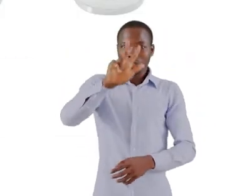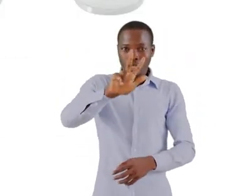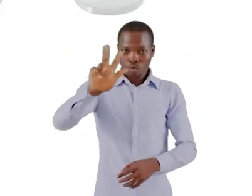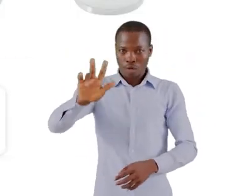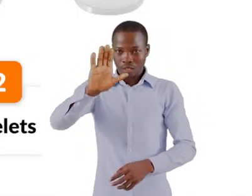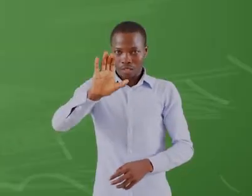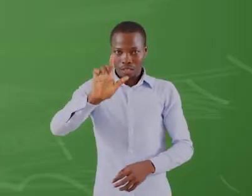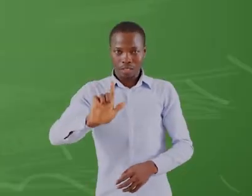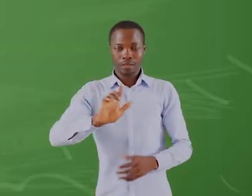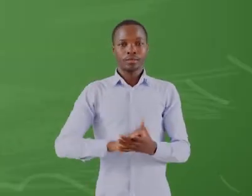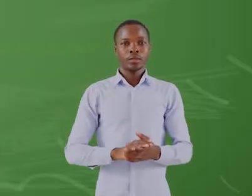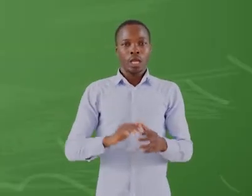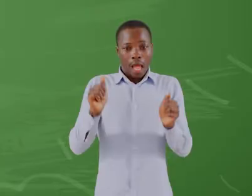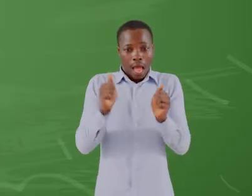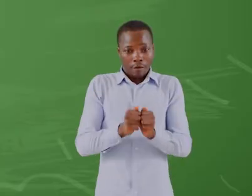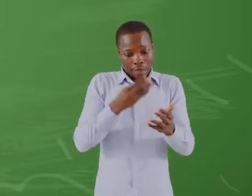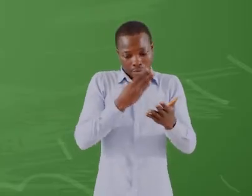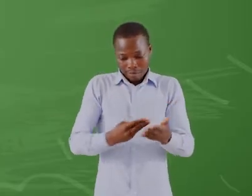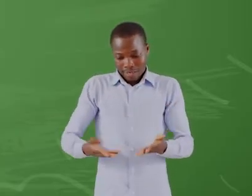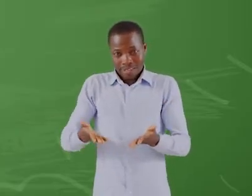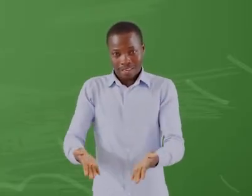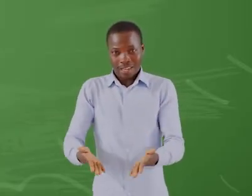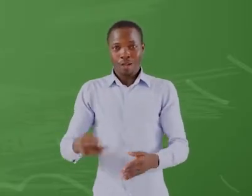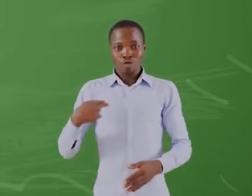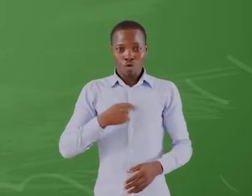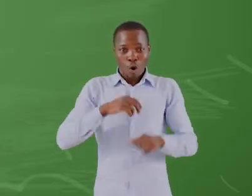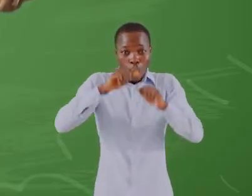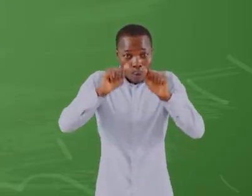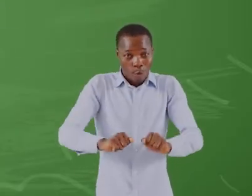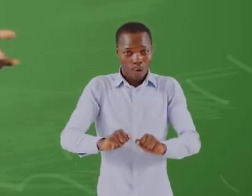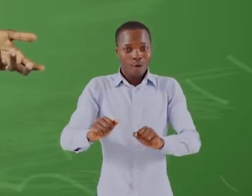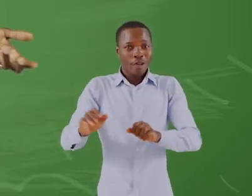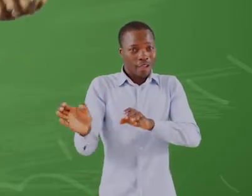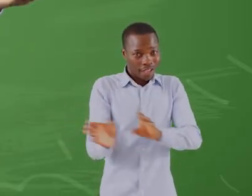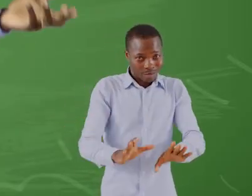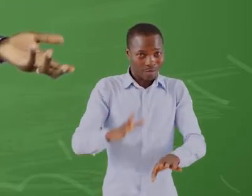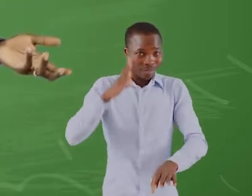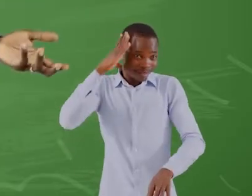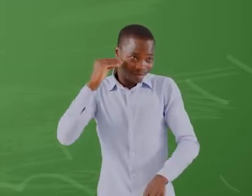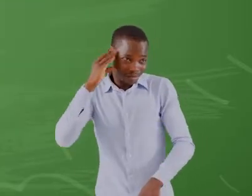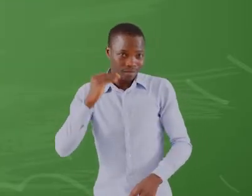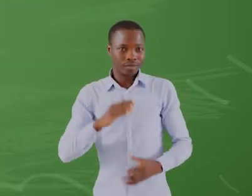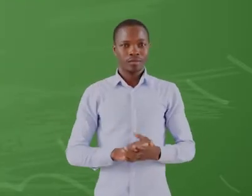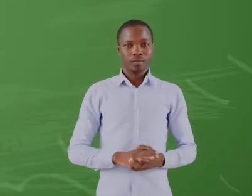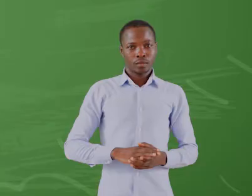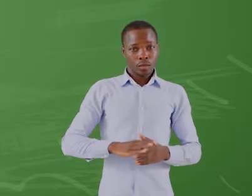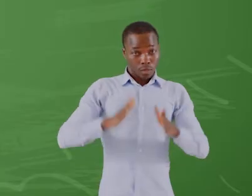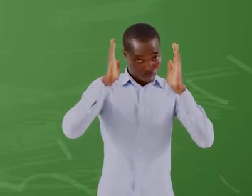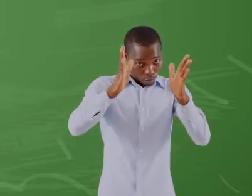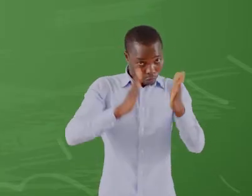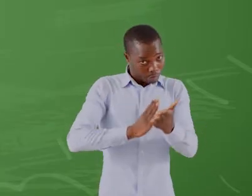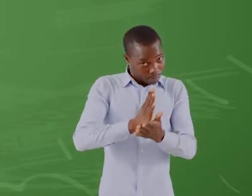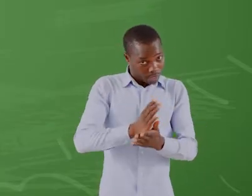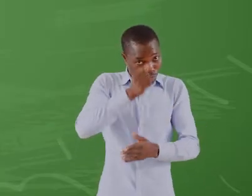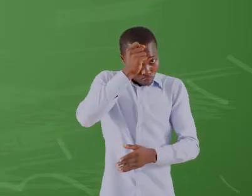33 centilitres. À partir de ce matériel, nous allons réaliser notre expérience.